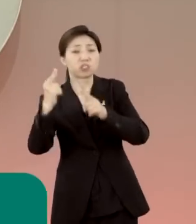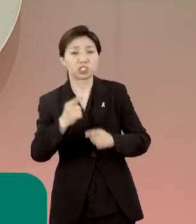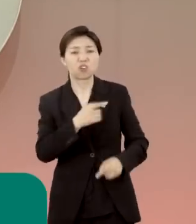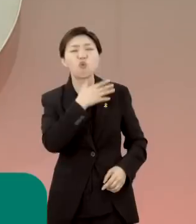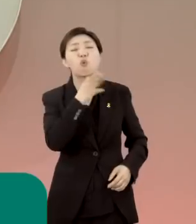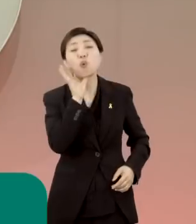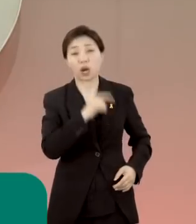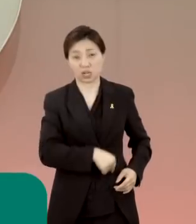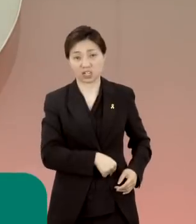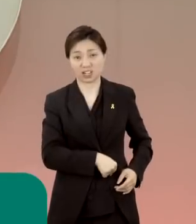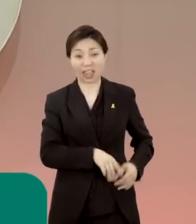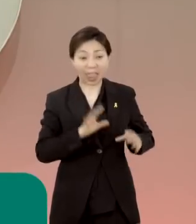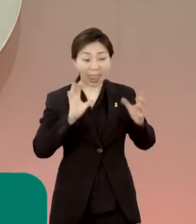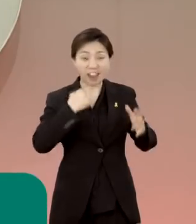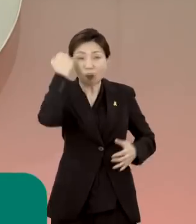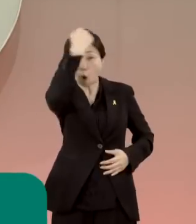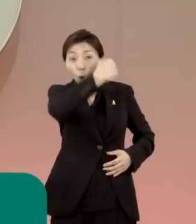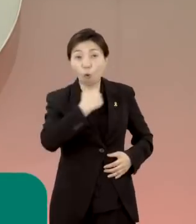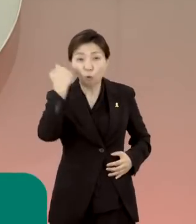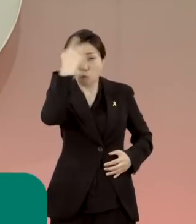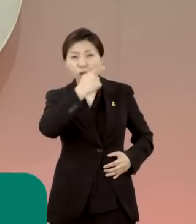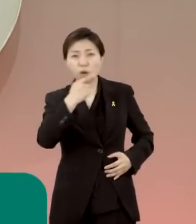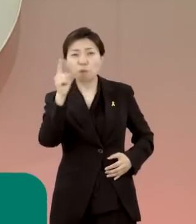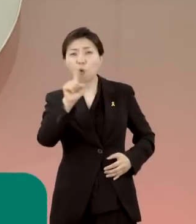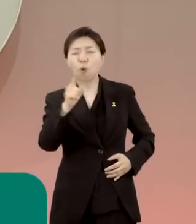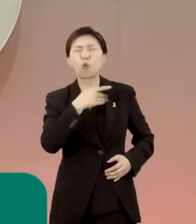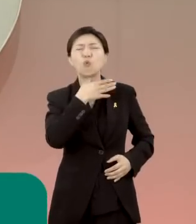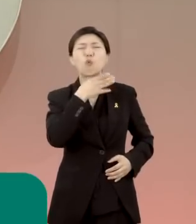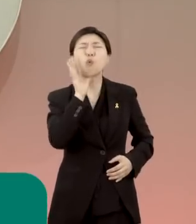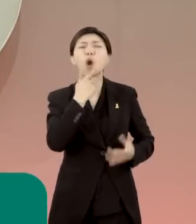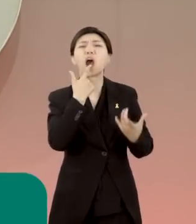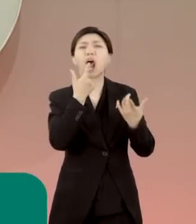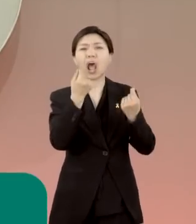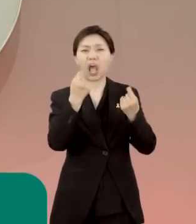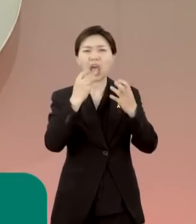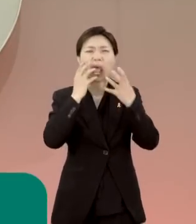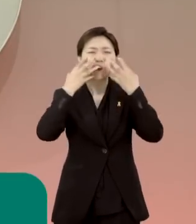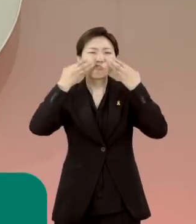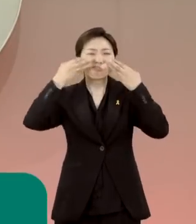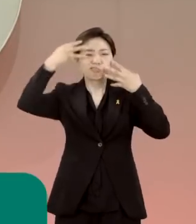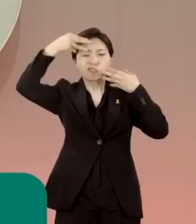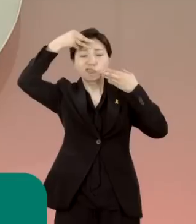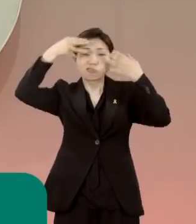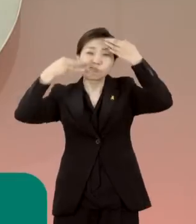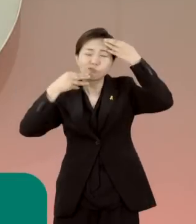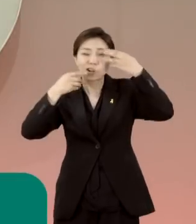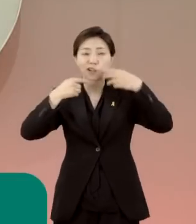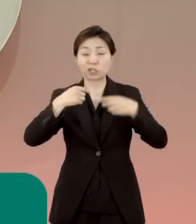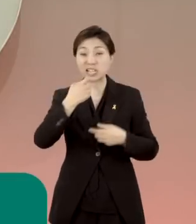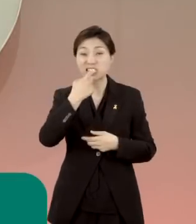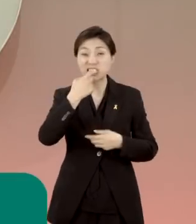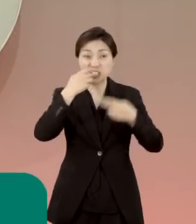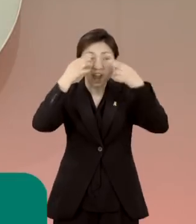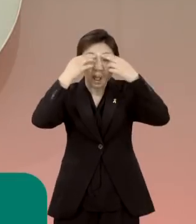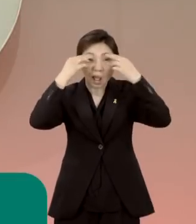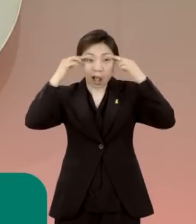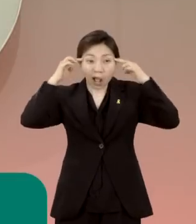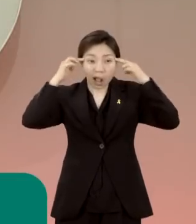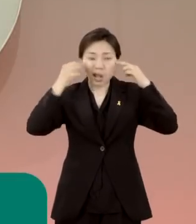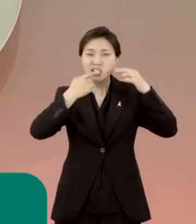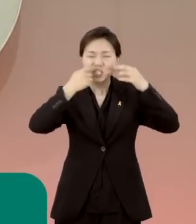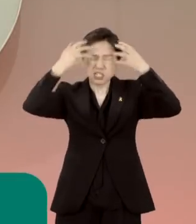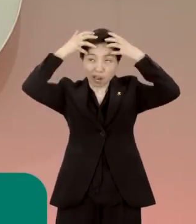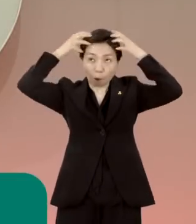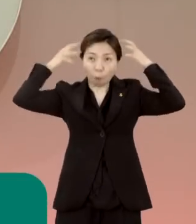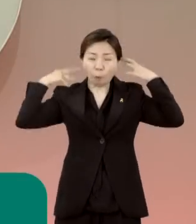얼굴은 쪼글쪼글한 노인 노인의 얼굴인 그래서 그 아이가